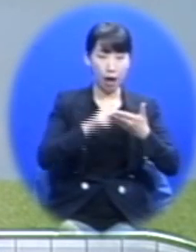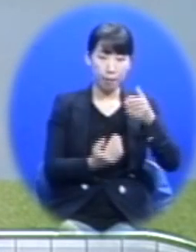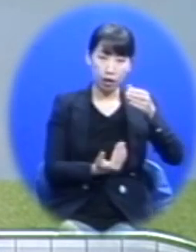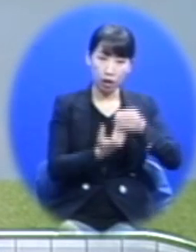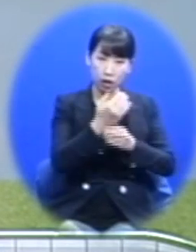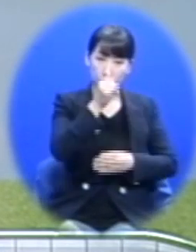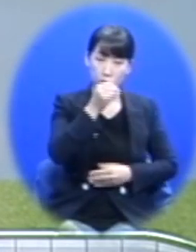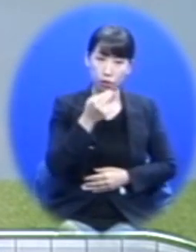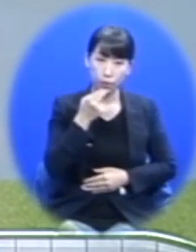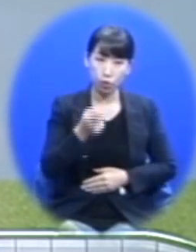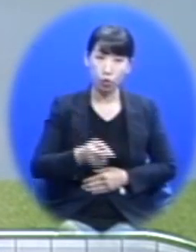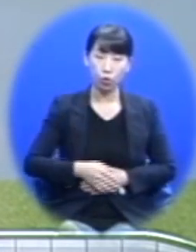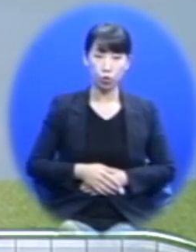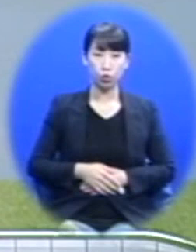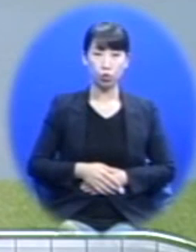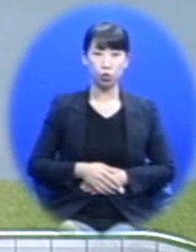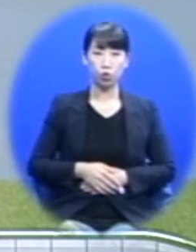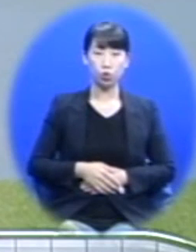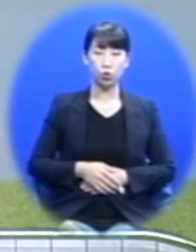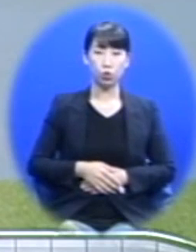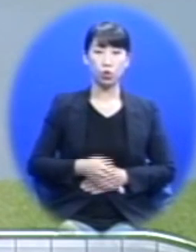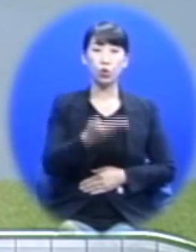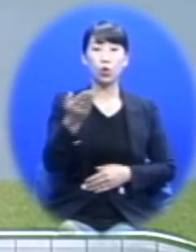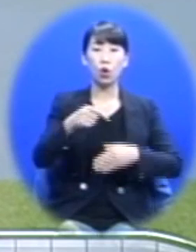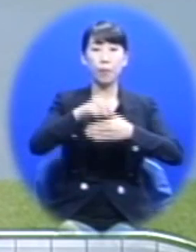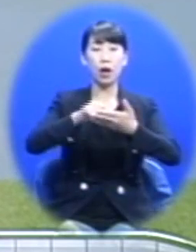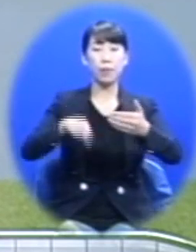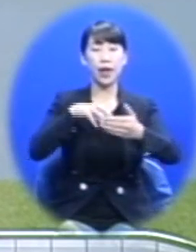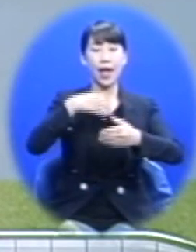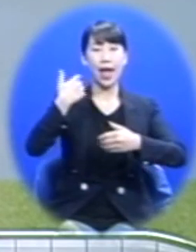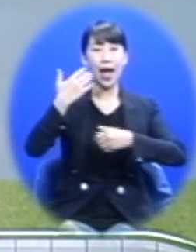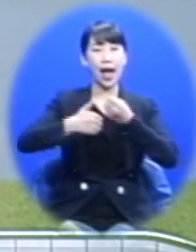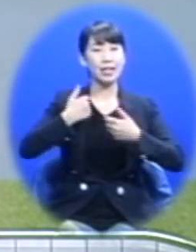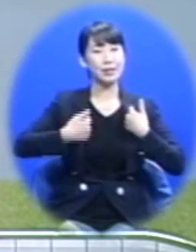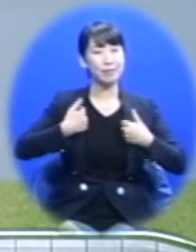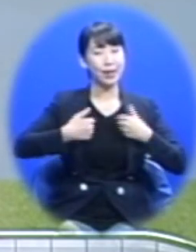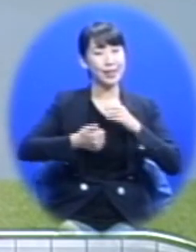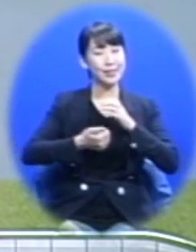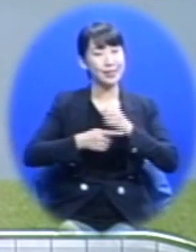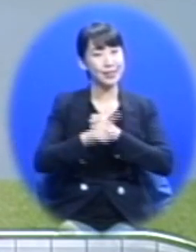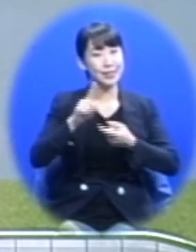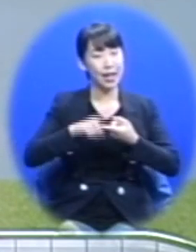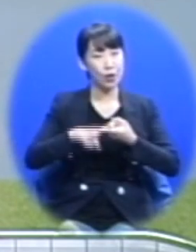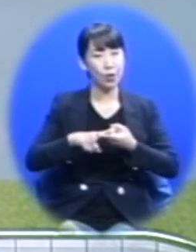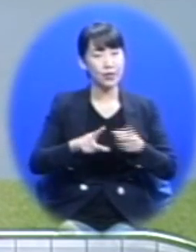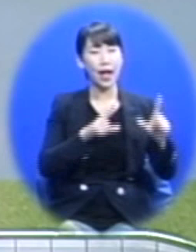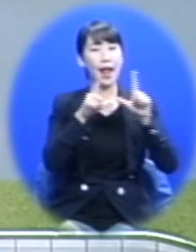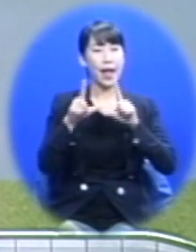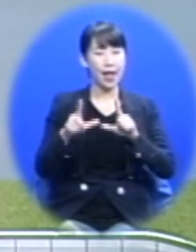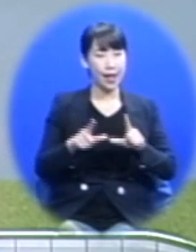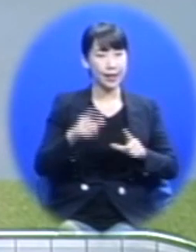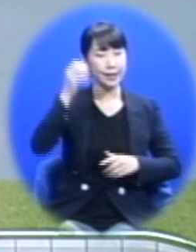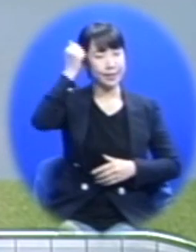없었습니까? 여러분 안에 하나님이 기뻐하는 뜻대로 살아야 되겠다는 소원은 어떻게 일어나는 거지요? 성경